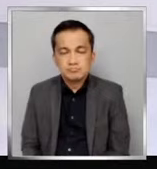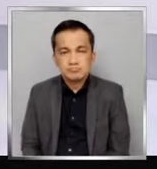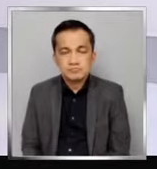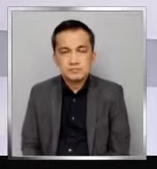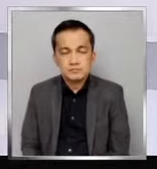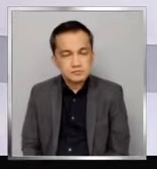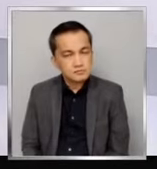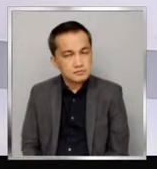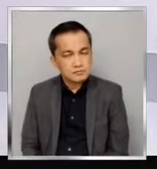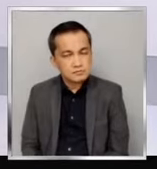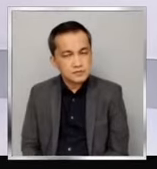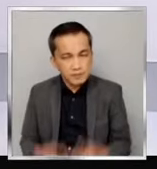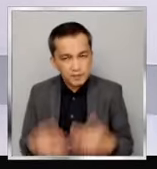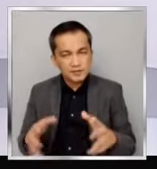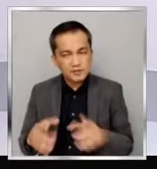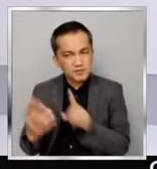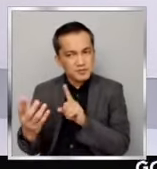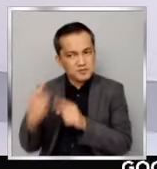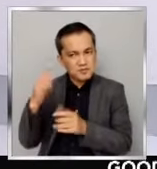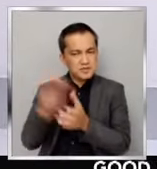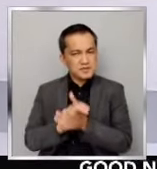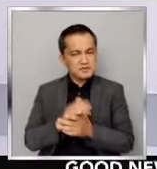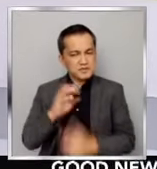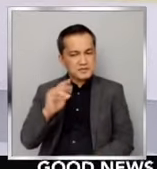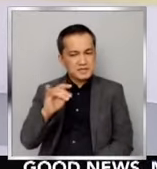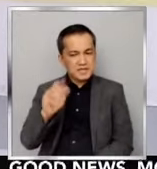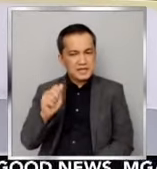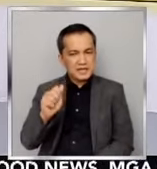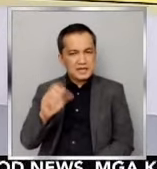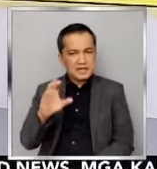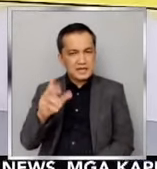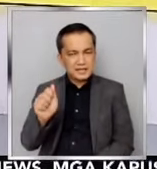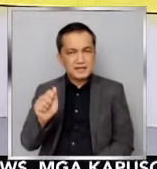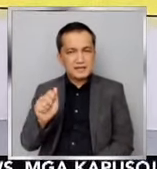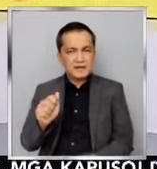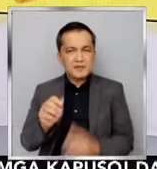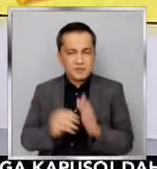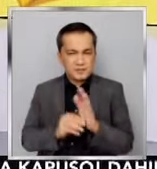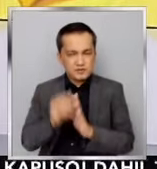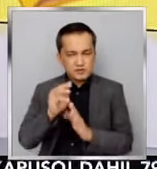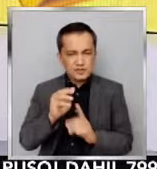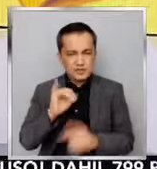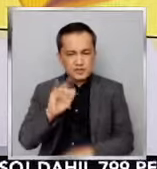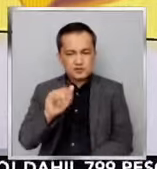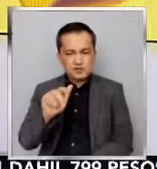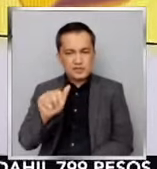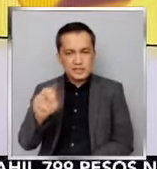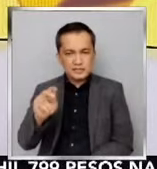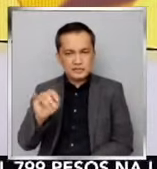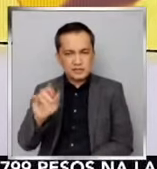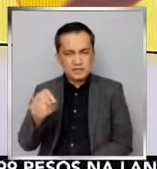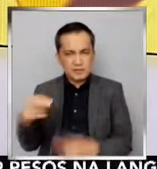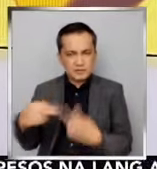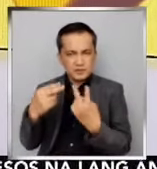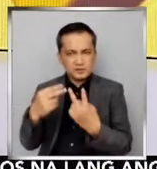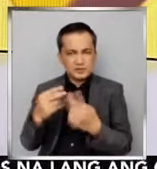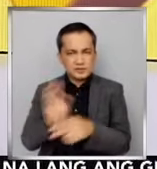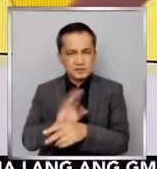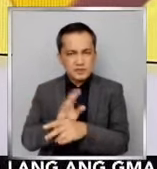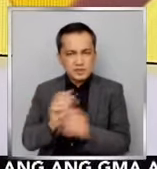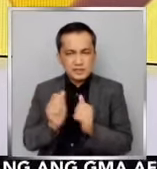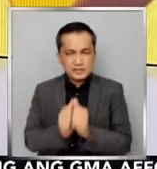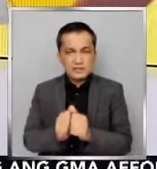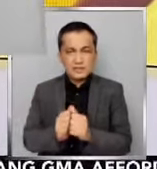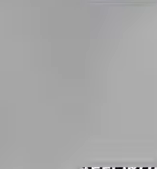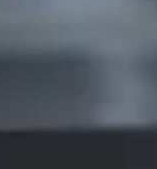Matapos magpabili bilang Maria Clara, mas mature na Julian San Jose ang mapapanood daw sa kanyang upcoming movie kasama si River Cruz. Yan ang